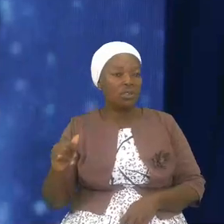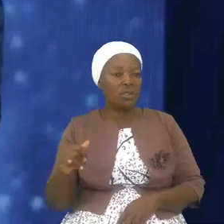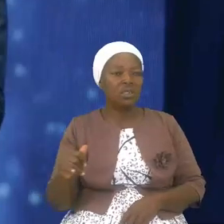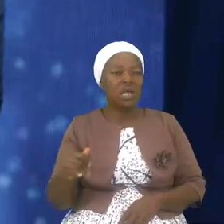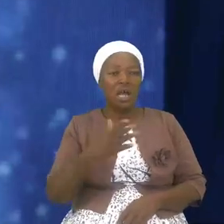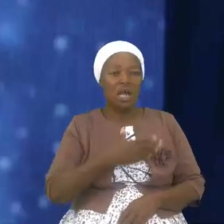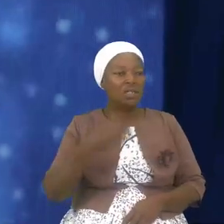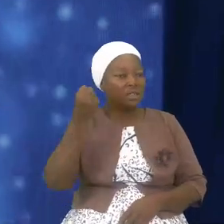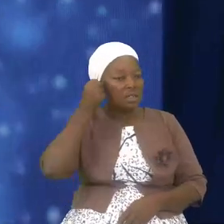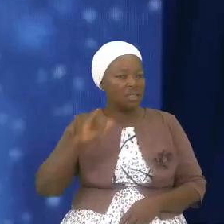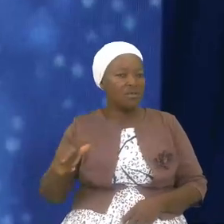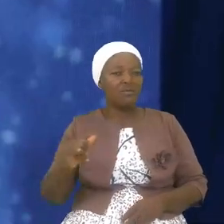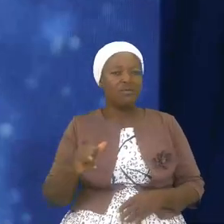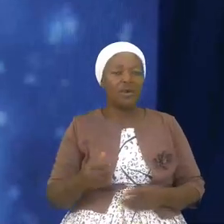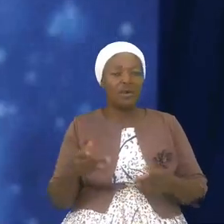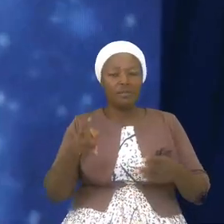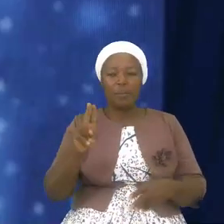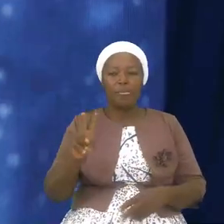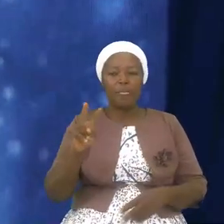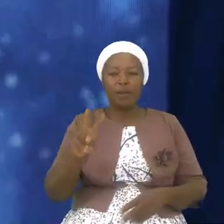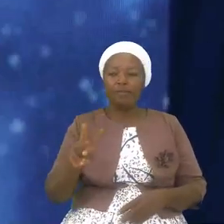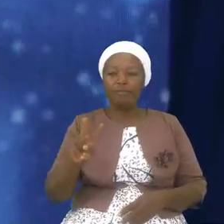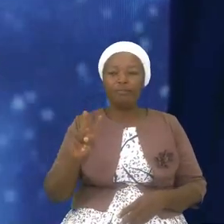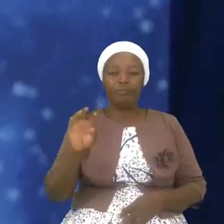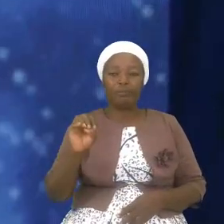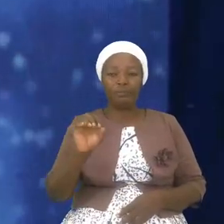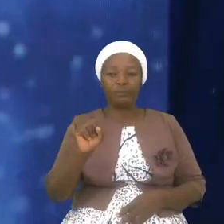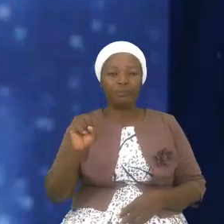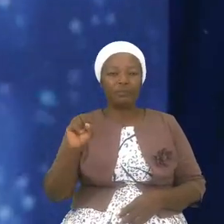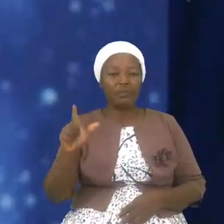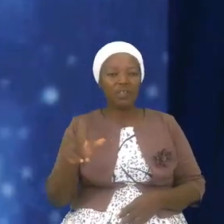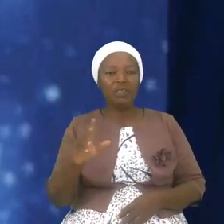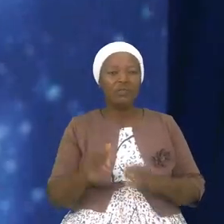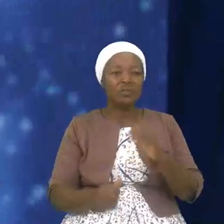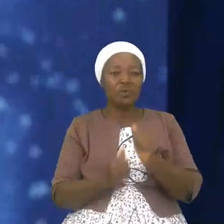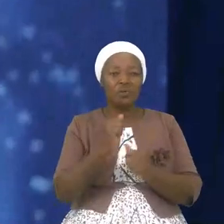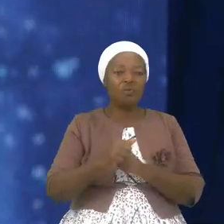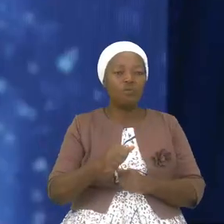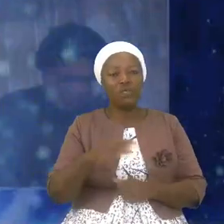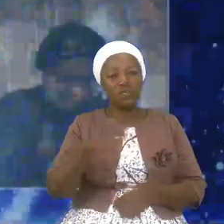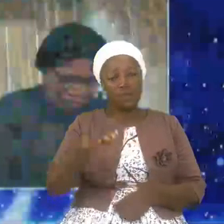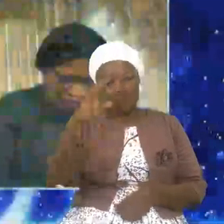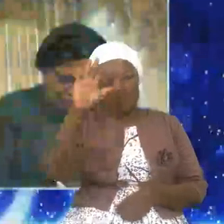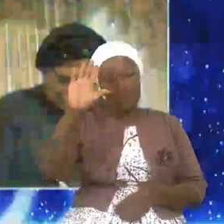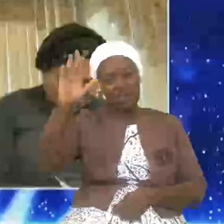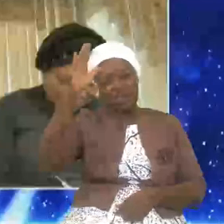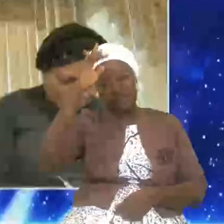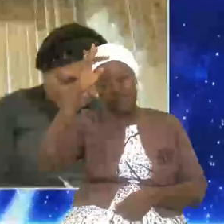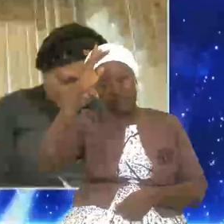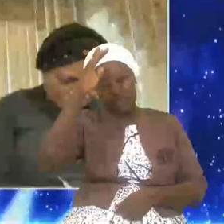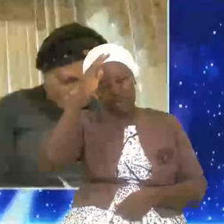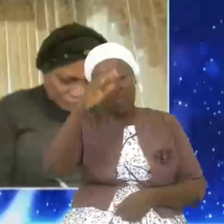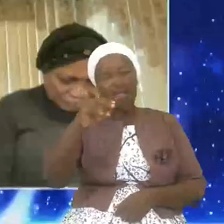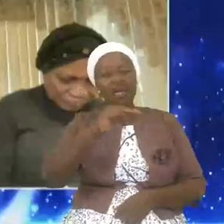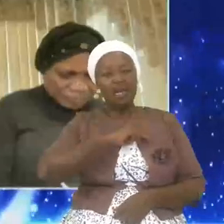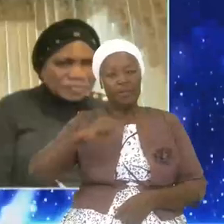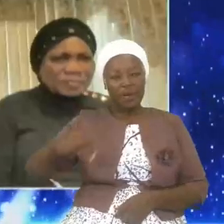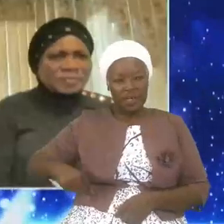Jérusalem, afin que le roi et ses grands, ses femmes et ses concubines